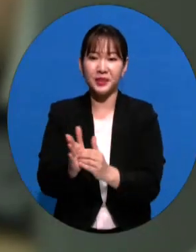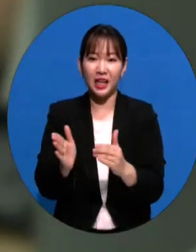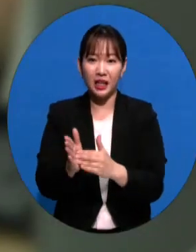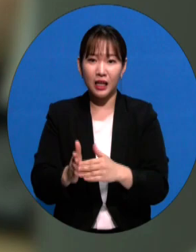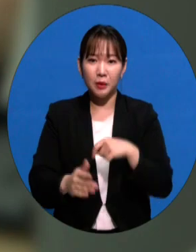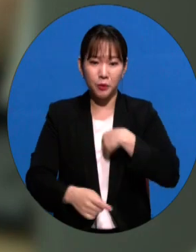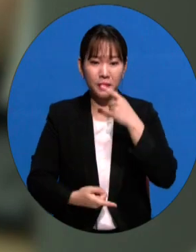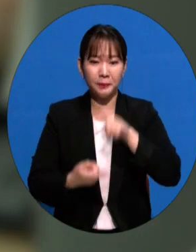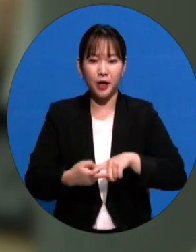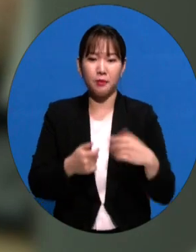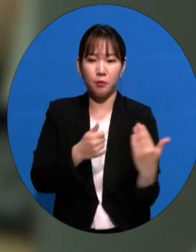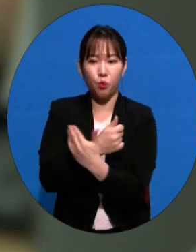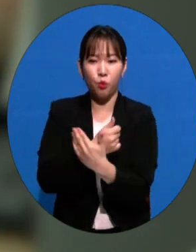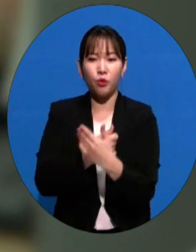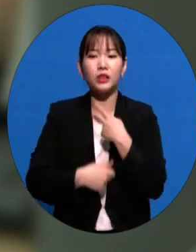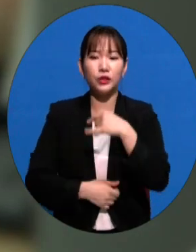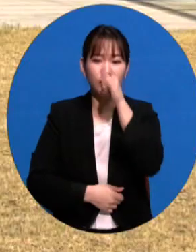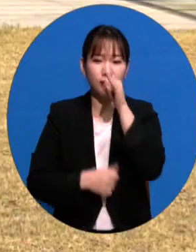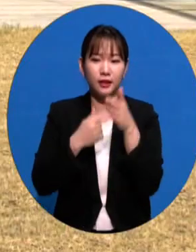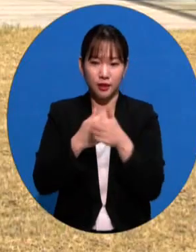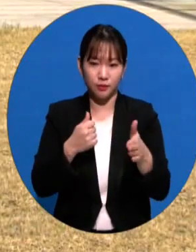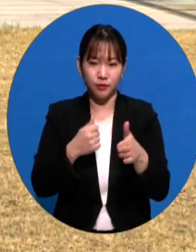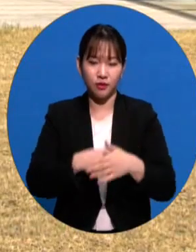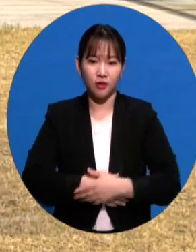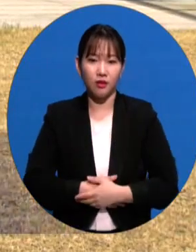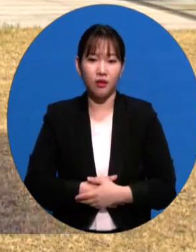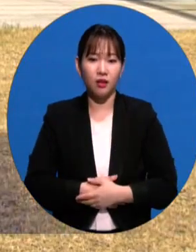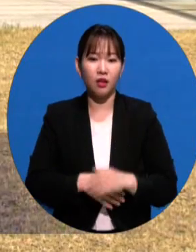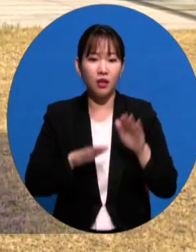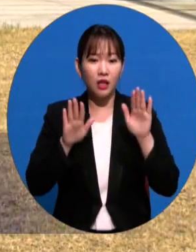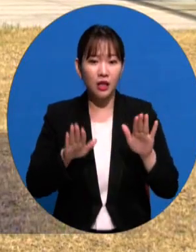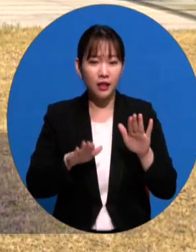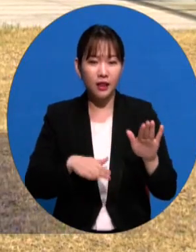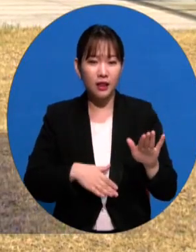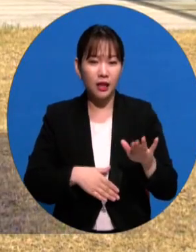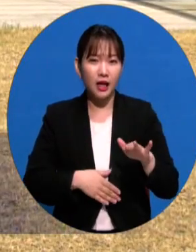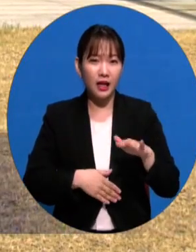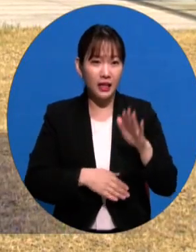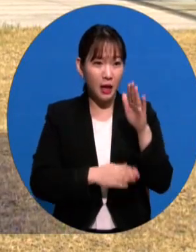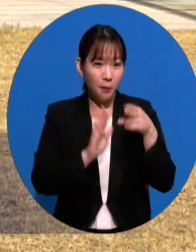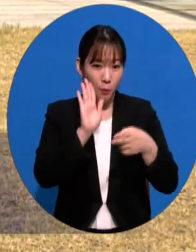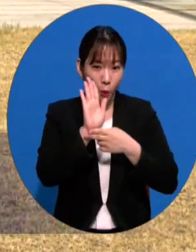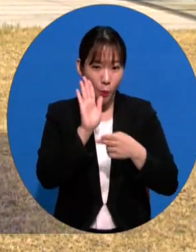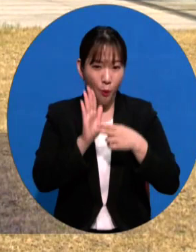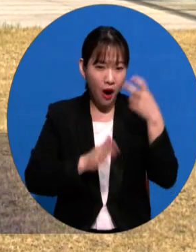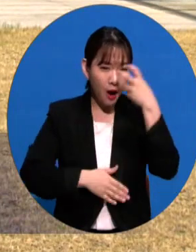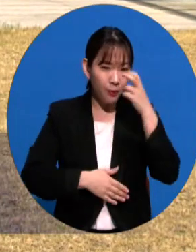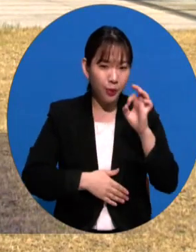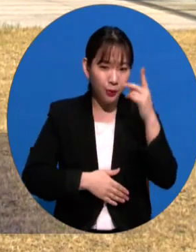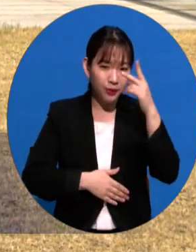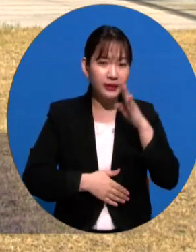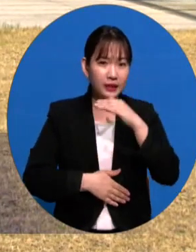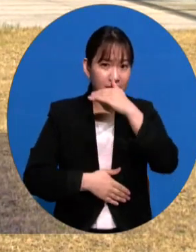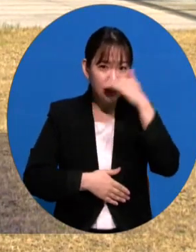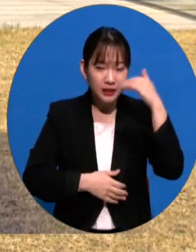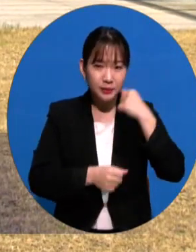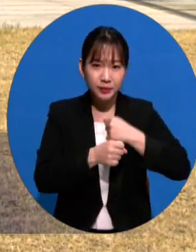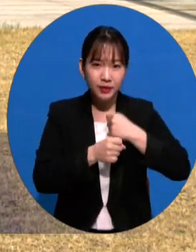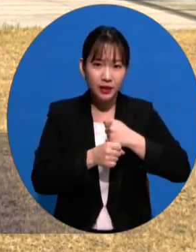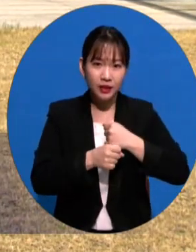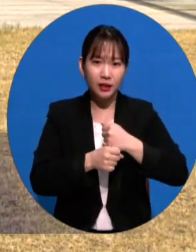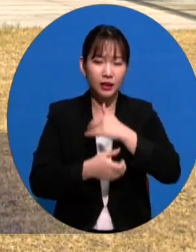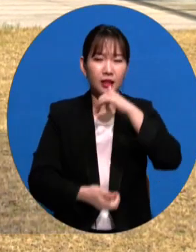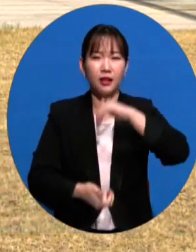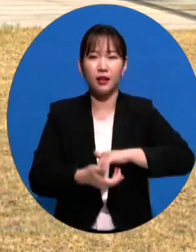감싸기를 했던 사실이 드러났기 때문입니다 이거는 자체 전수 수사로 감사를 통해서 이걸 진실을 잡기는 한계가 있다고